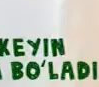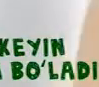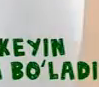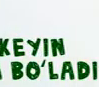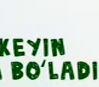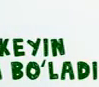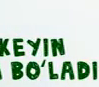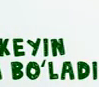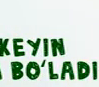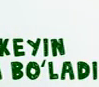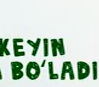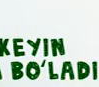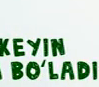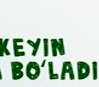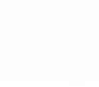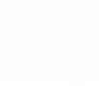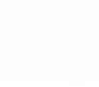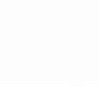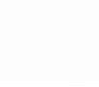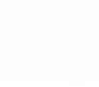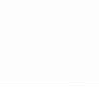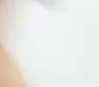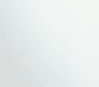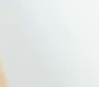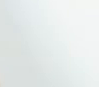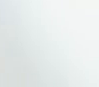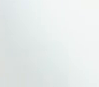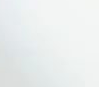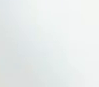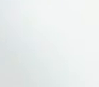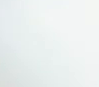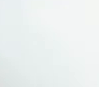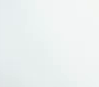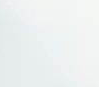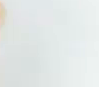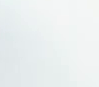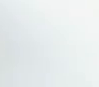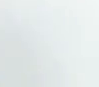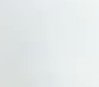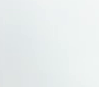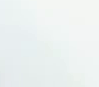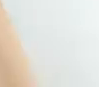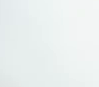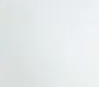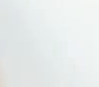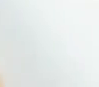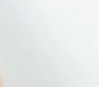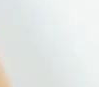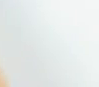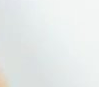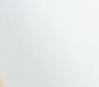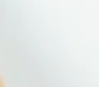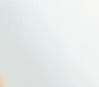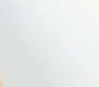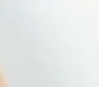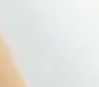keyin 1 soat uxlab olish tavsiya etiladi. Uy vazifasi. Uy vazifasini kechki soat 16:00 dan 18:00gacha